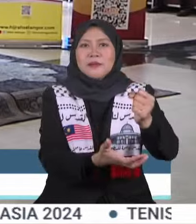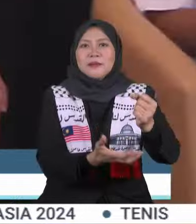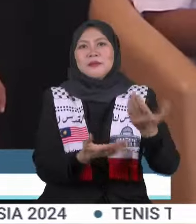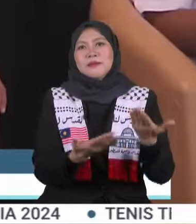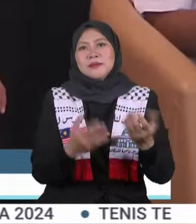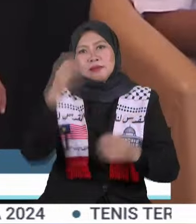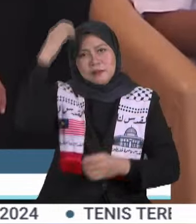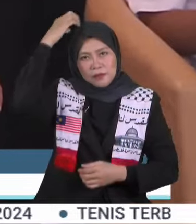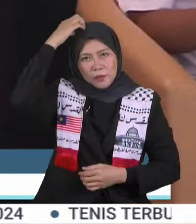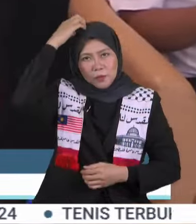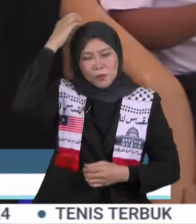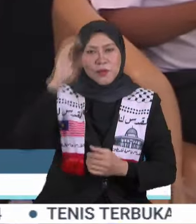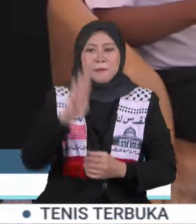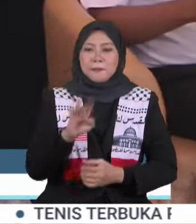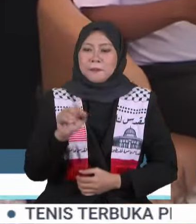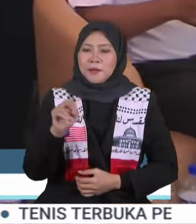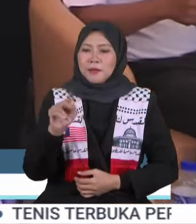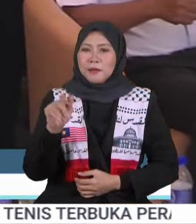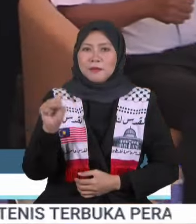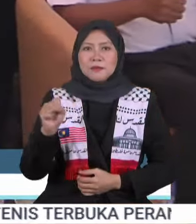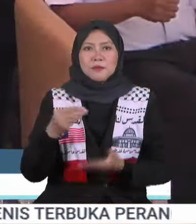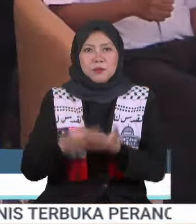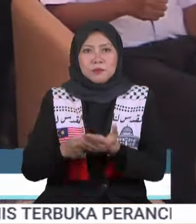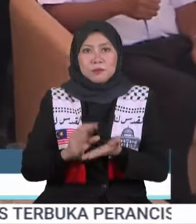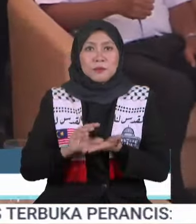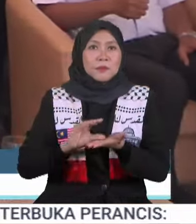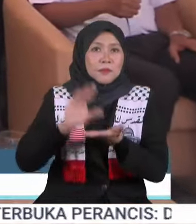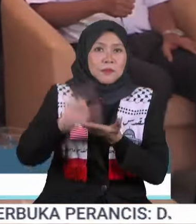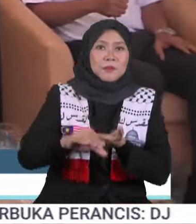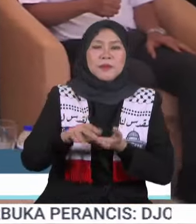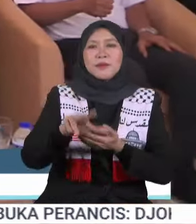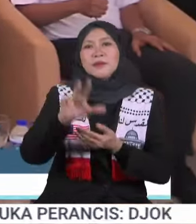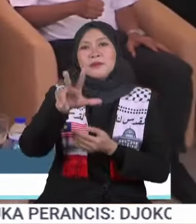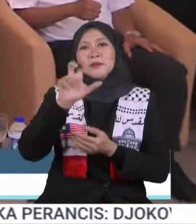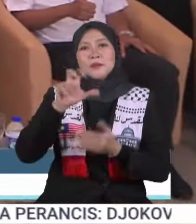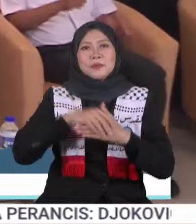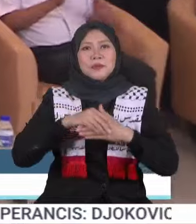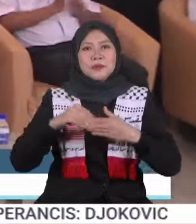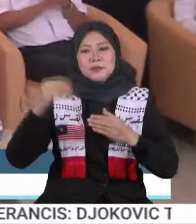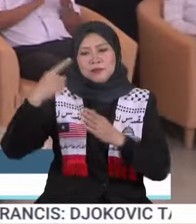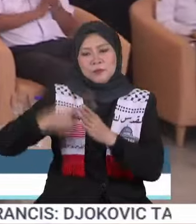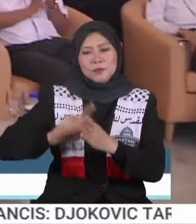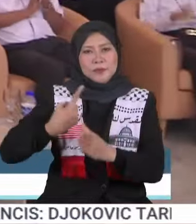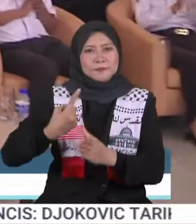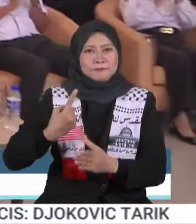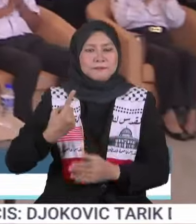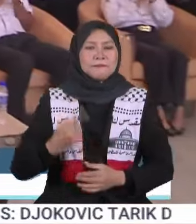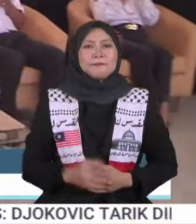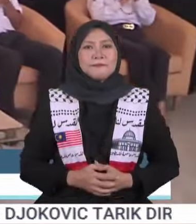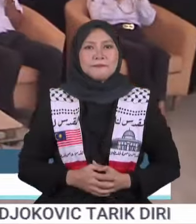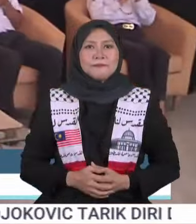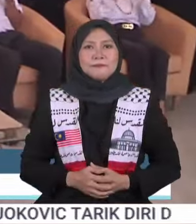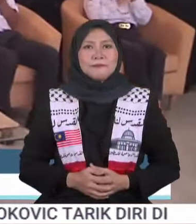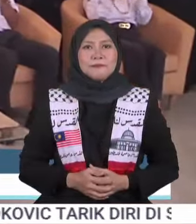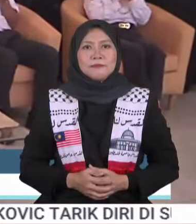Sejahtera Selangor Bingkas yang membabitkan pemberian bantuan sebanyak RM300 sebulan.